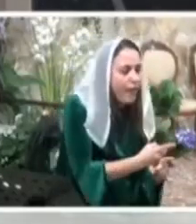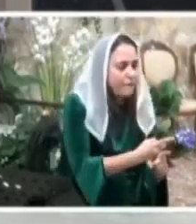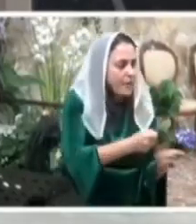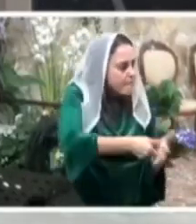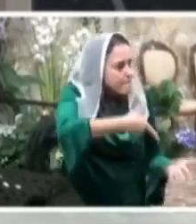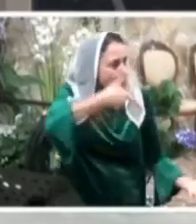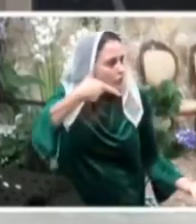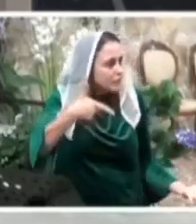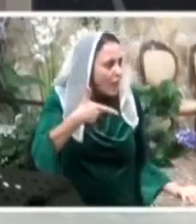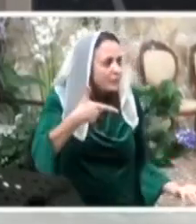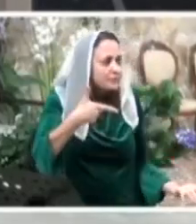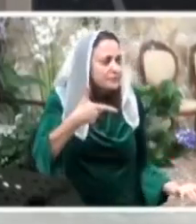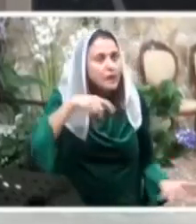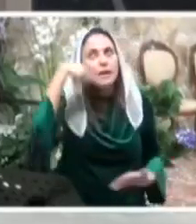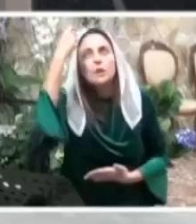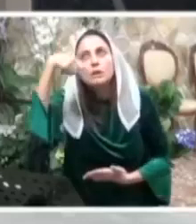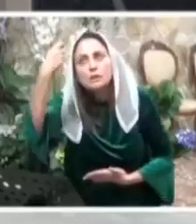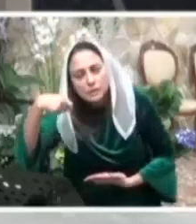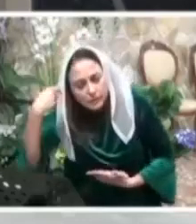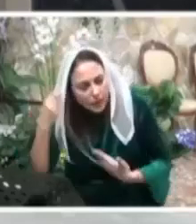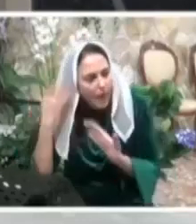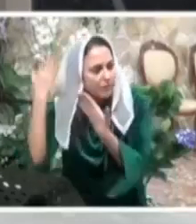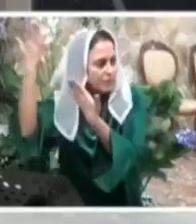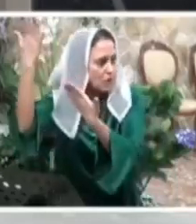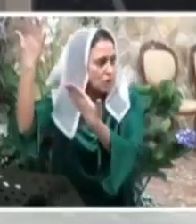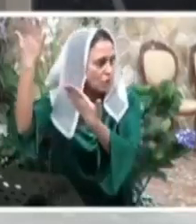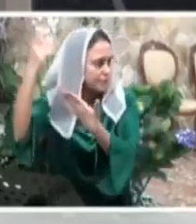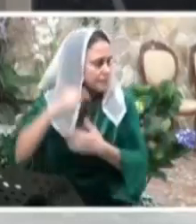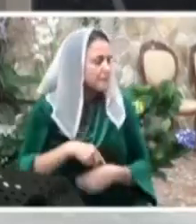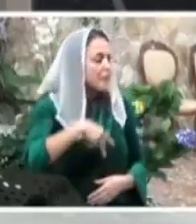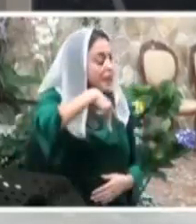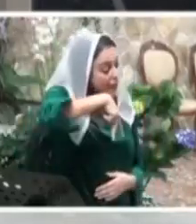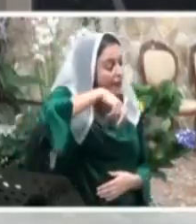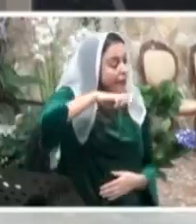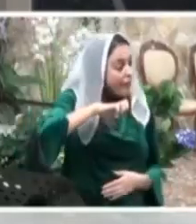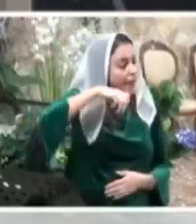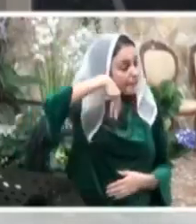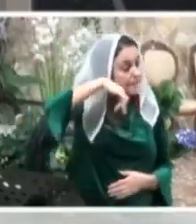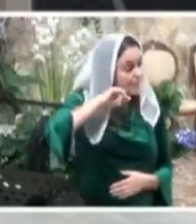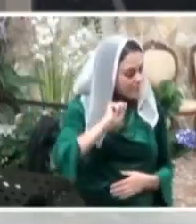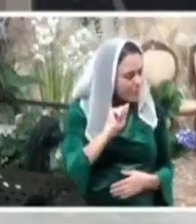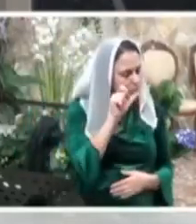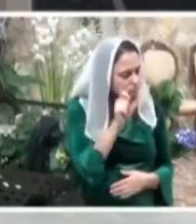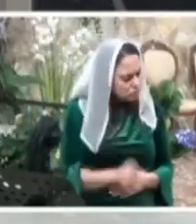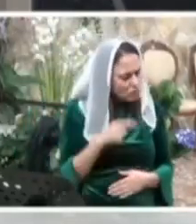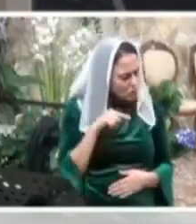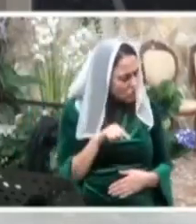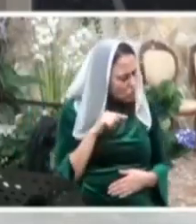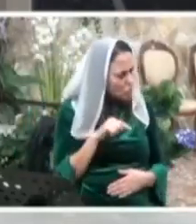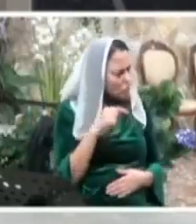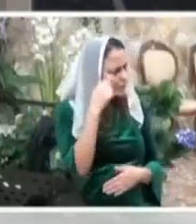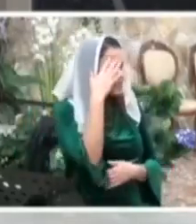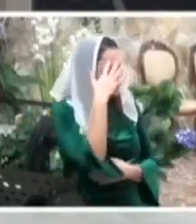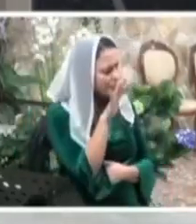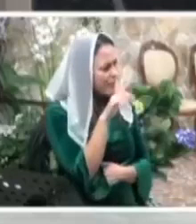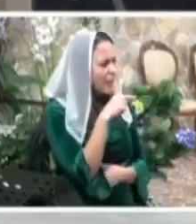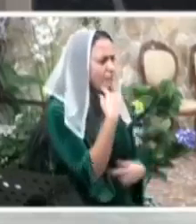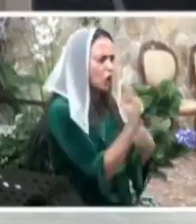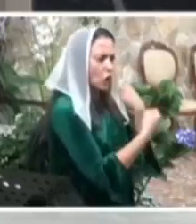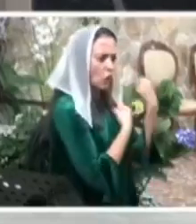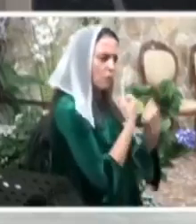dedicare al Signore. Ora, Neemia sapeva che un tale